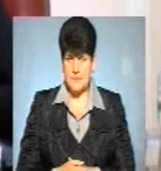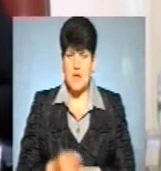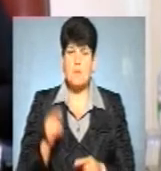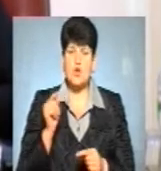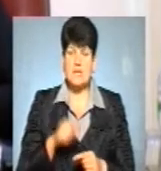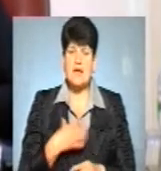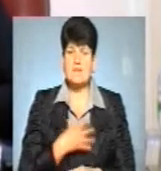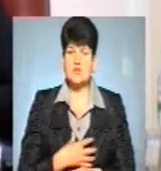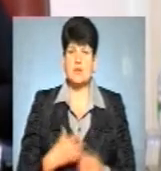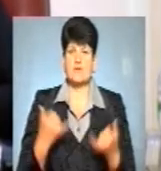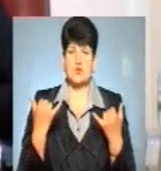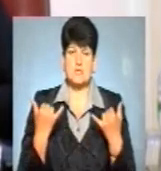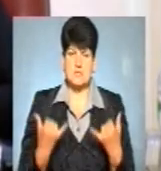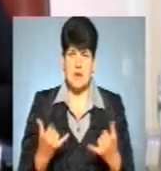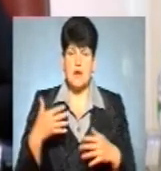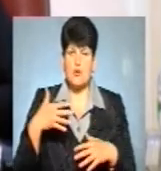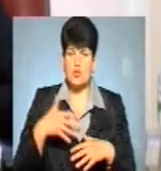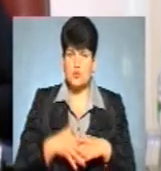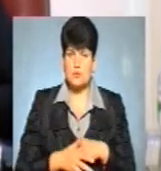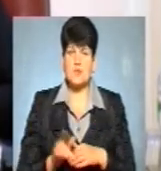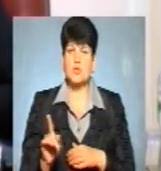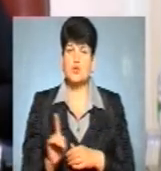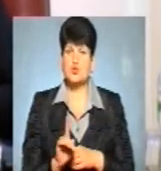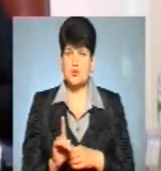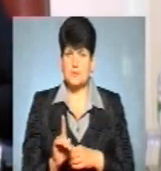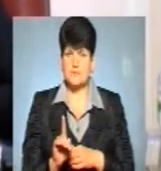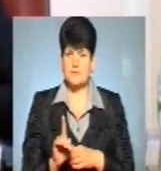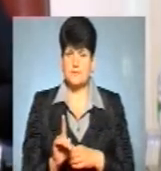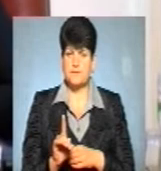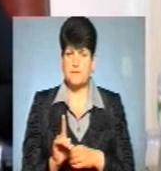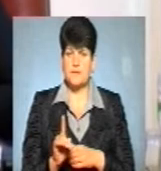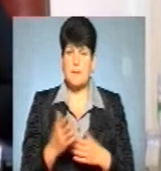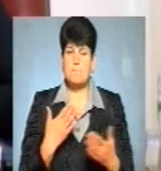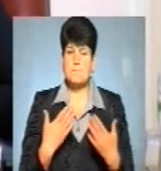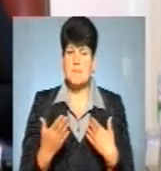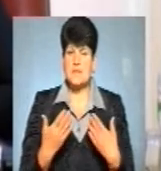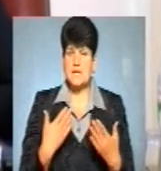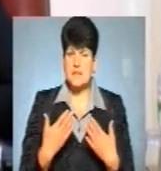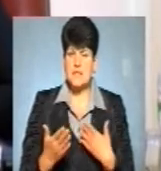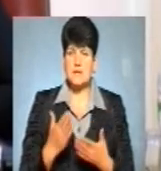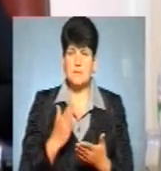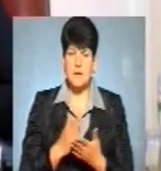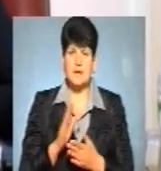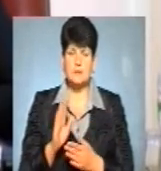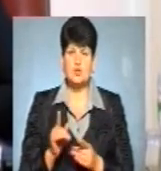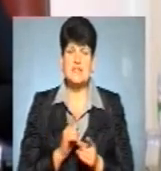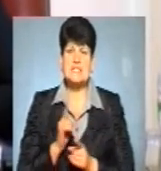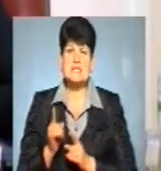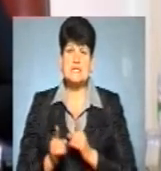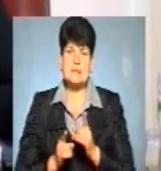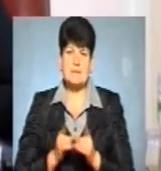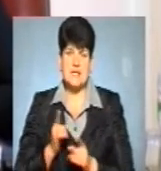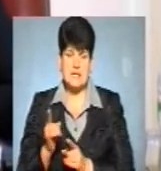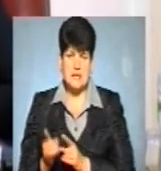важливо зараз розуміти, що підхід має бути змінений, він має